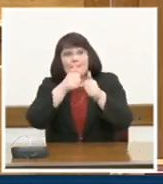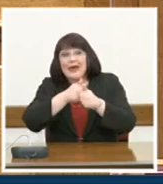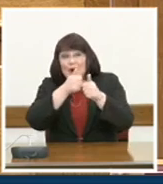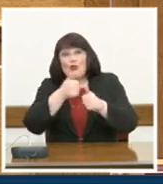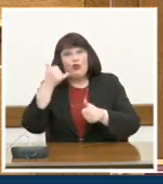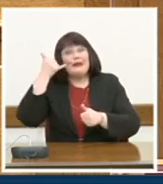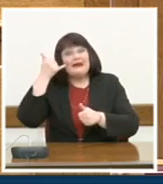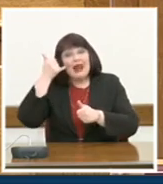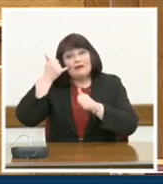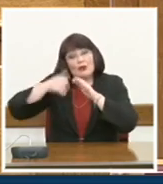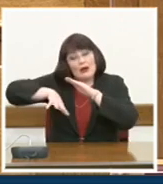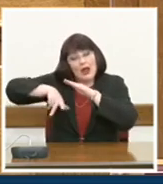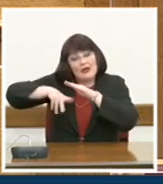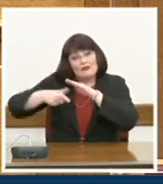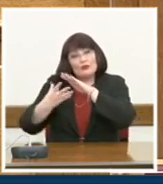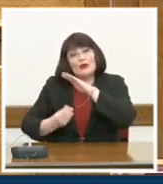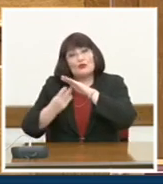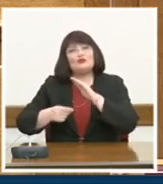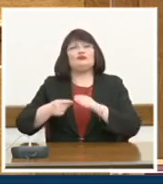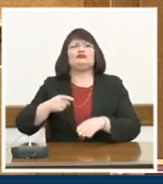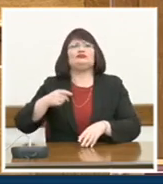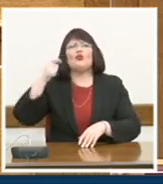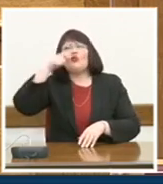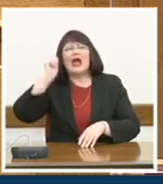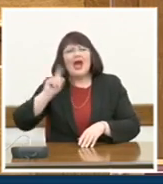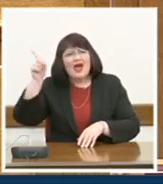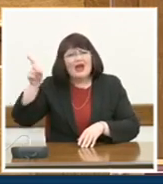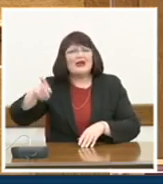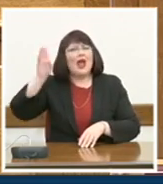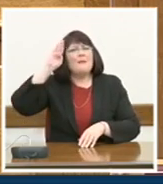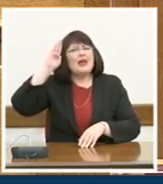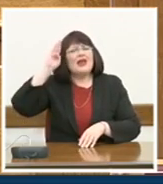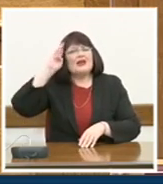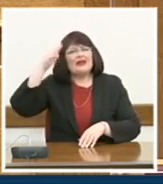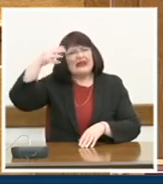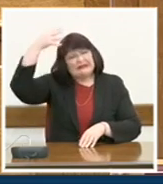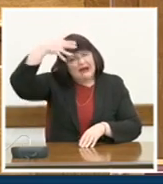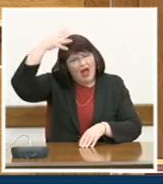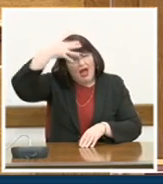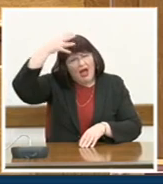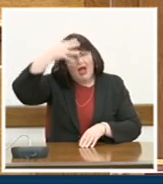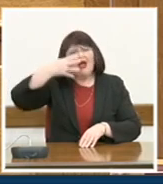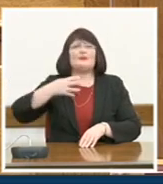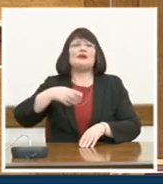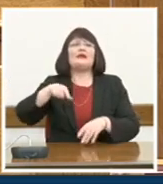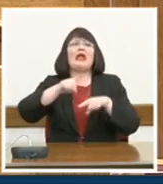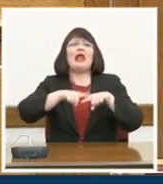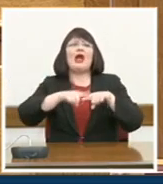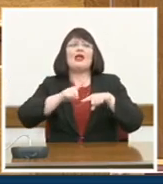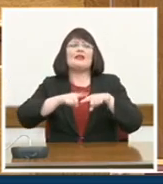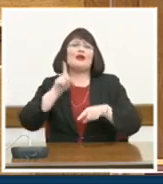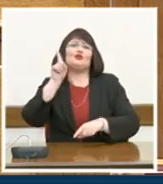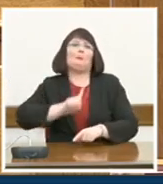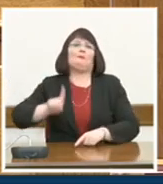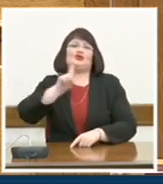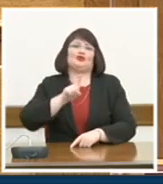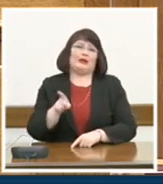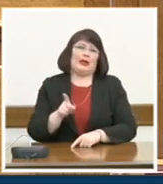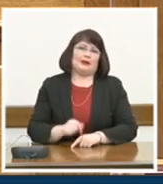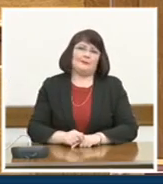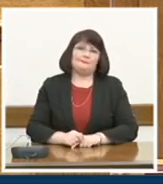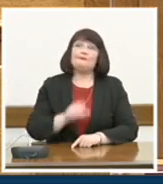μόνο στην Ουγγαρία του Όρμπαν, στην Αμερική του Τραμπ και στην Ελλάδα του Μητσοτάκη. Λες κι αλλού υπάρχει